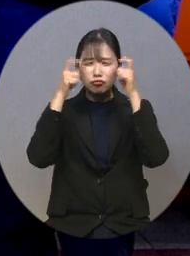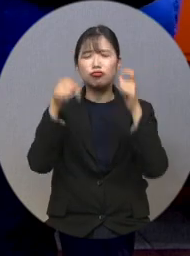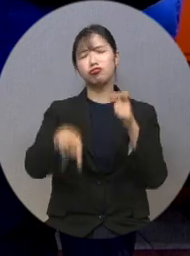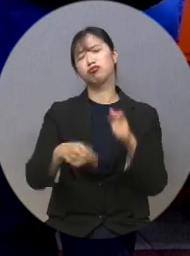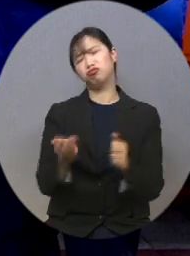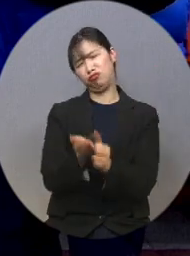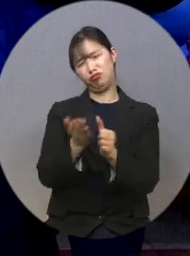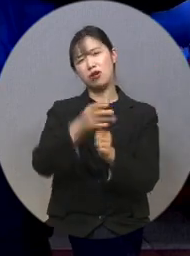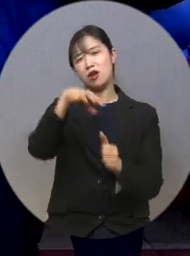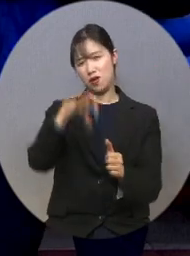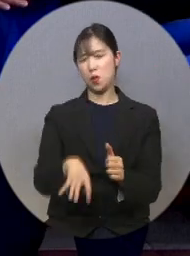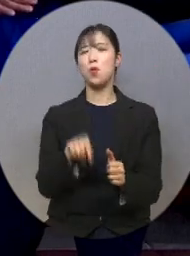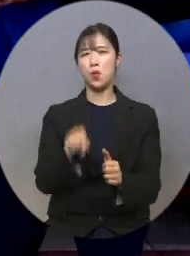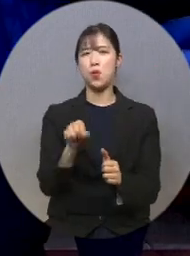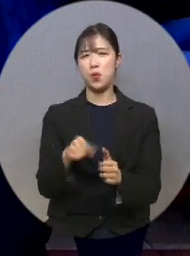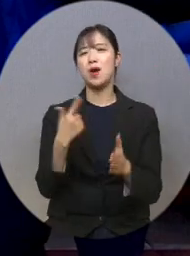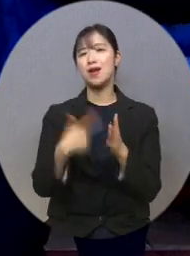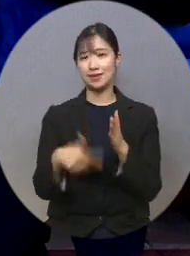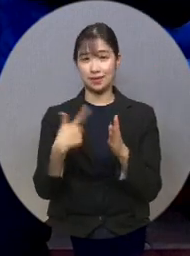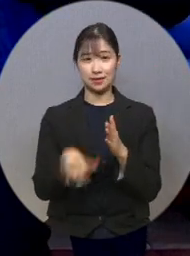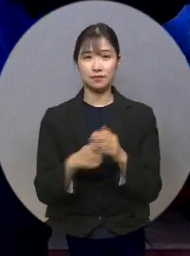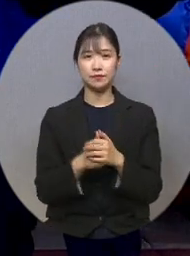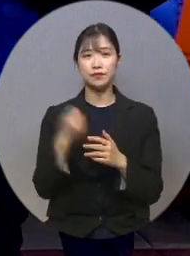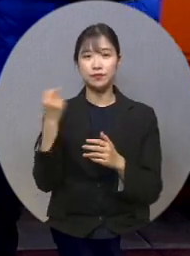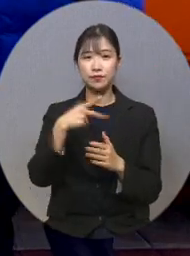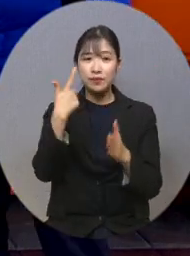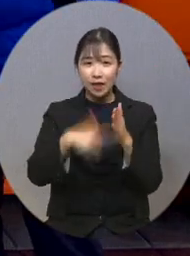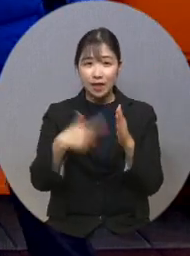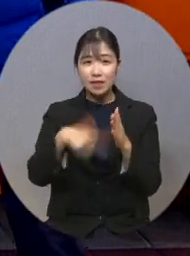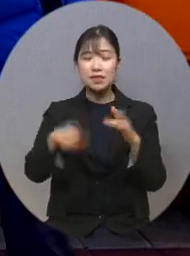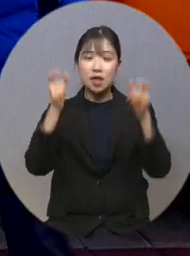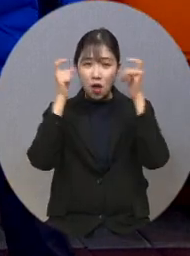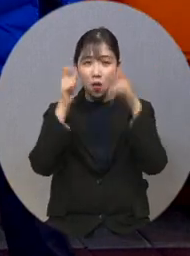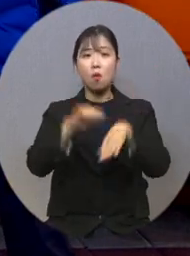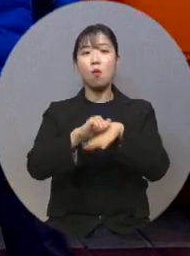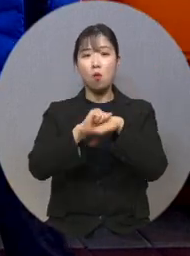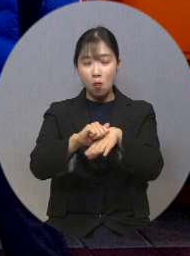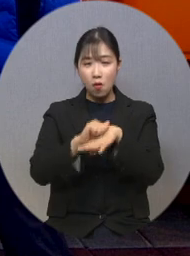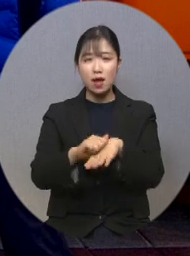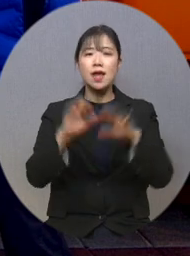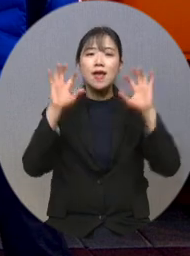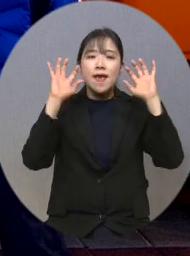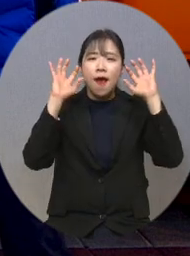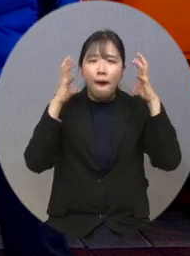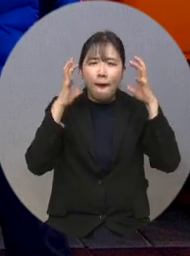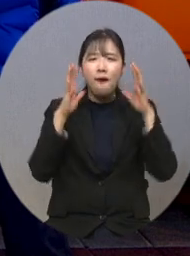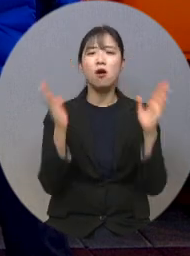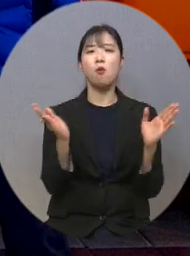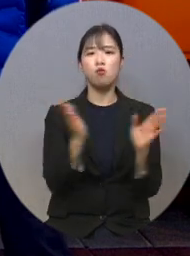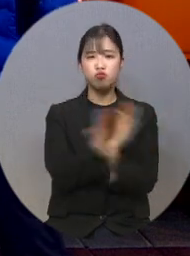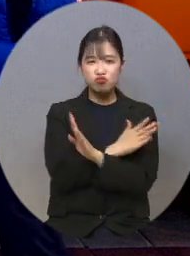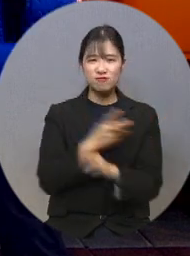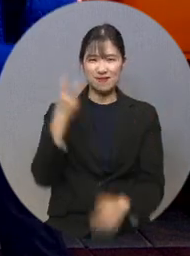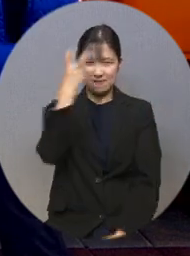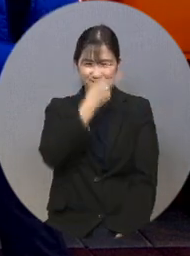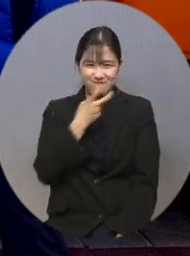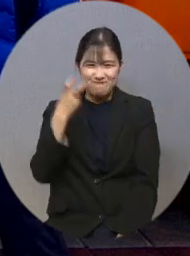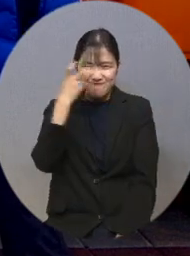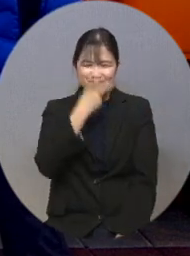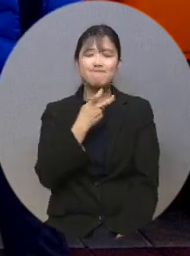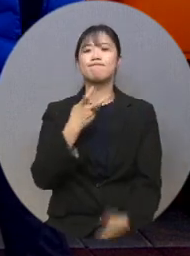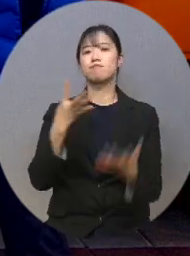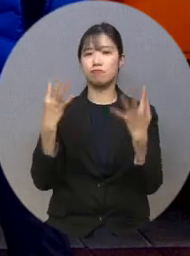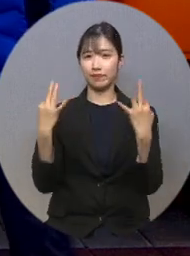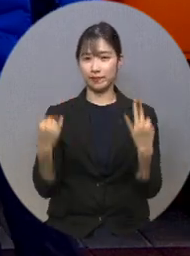강진이에요. 아, 주산지가. 예예. 예. 그리고 이 강진 한우 이 고기는 어린 송아지 때 철저히 품질 관리를